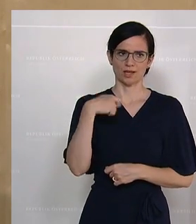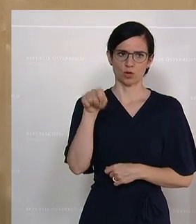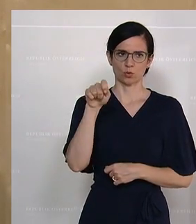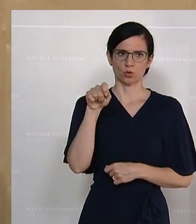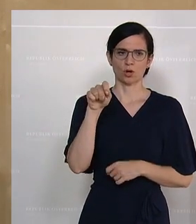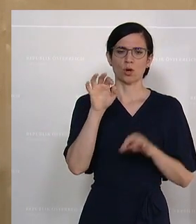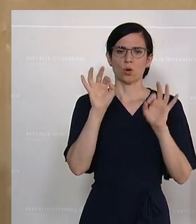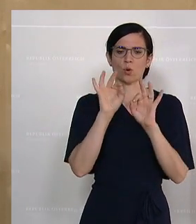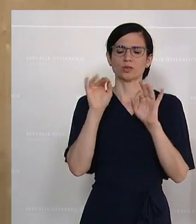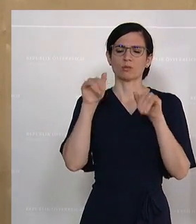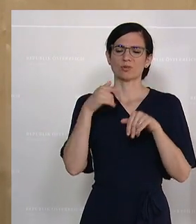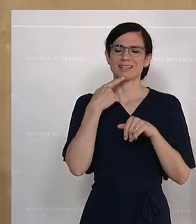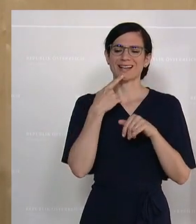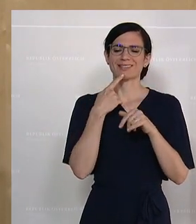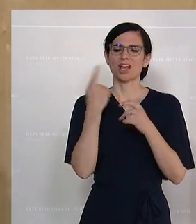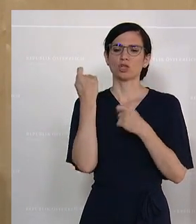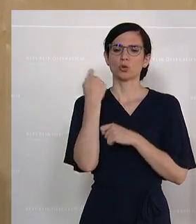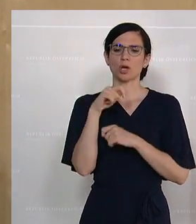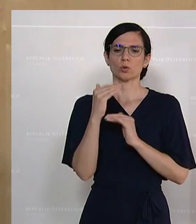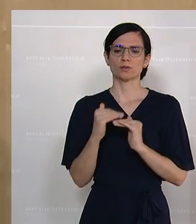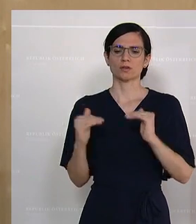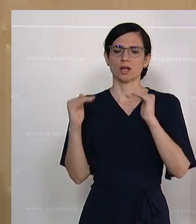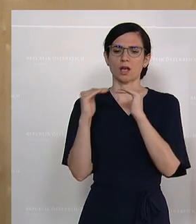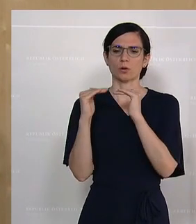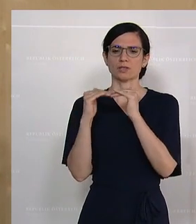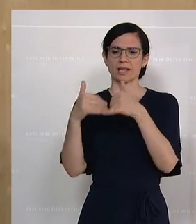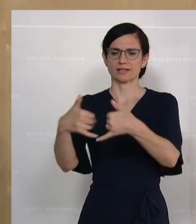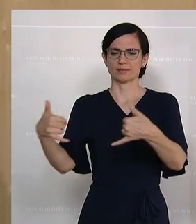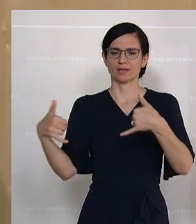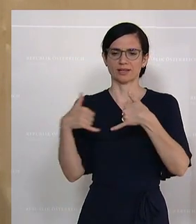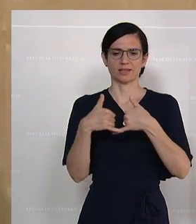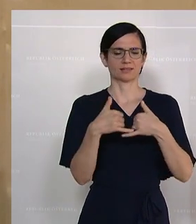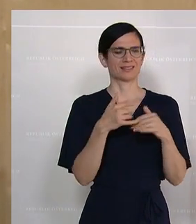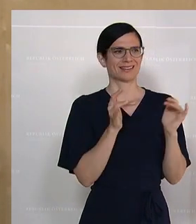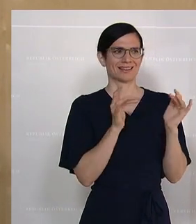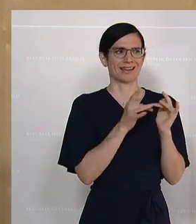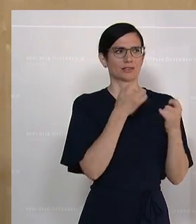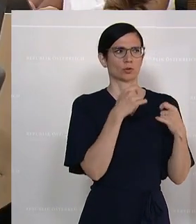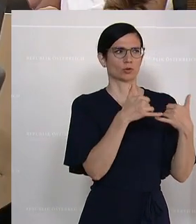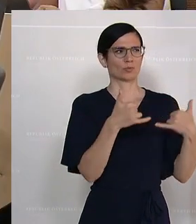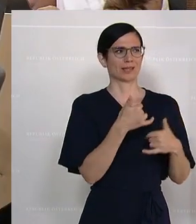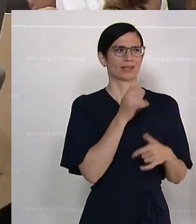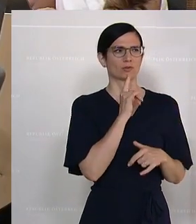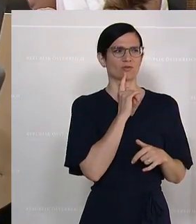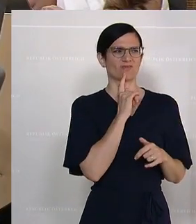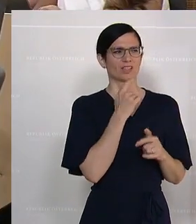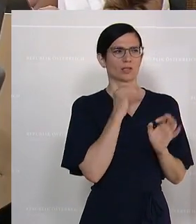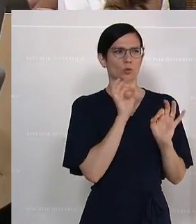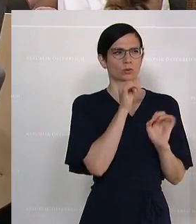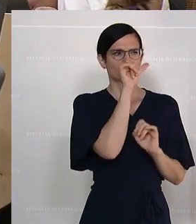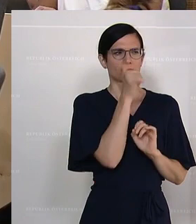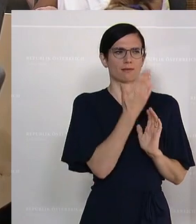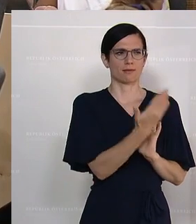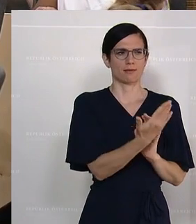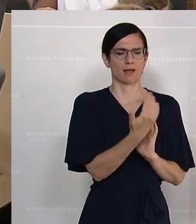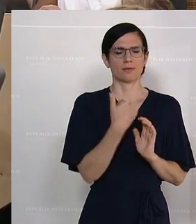teuerungsausgleichs paket an die teuerung spark geht ein bisserl an der sache vorbei tatsächlich weil man die teuerung als solche das ist